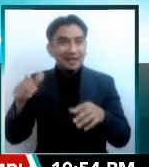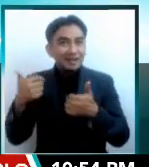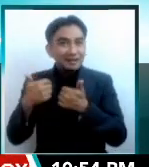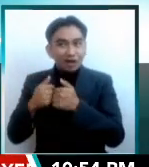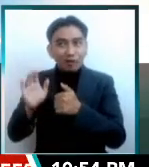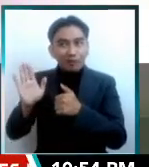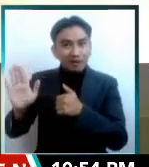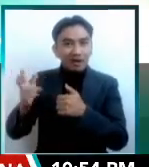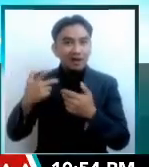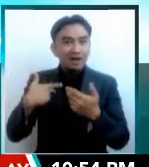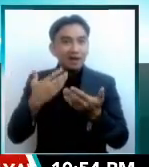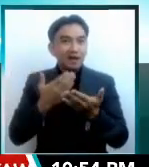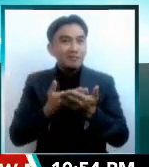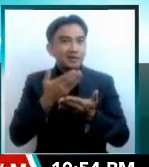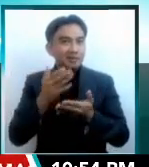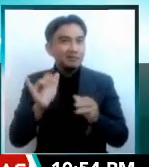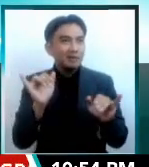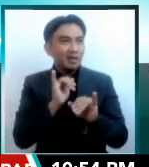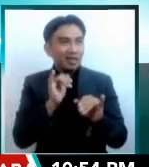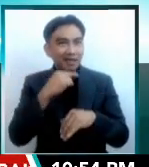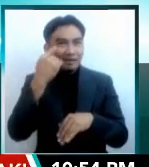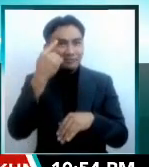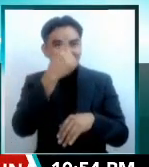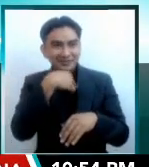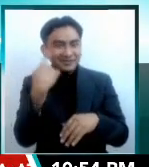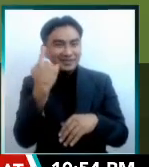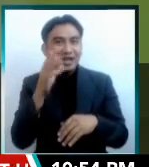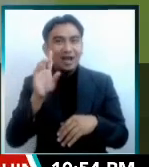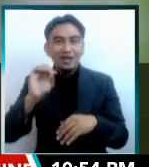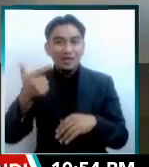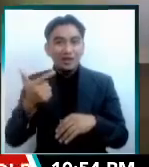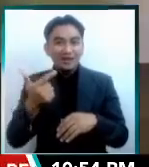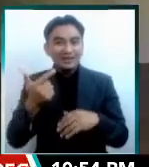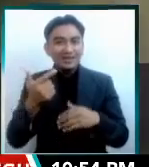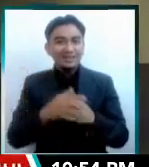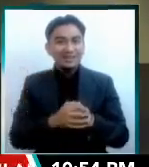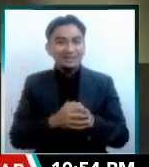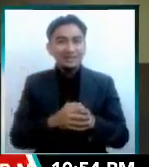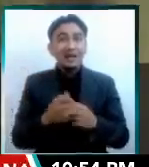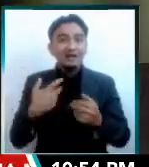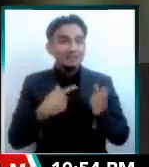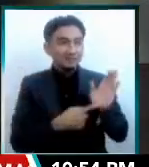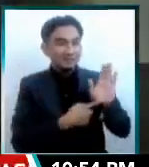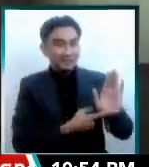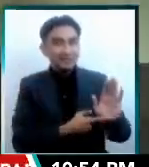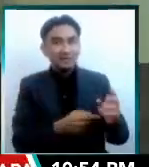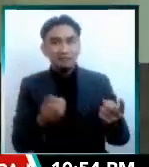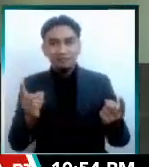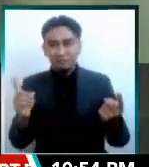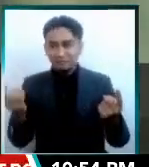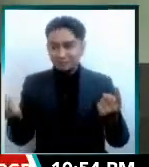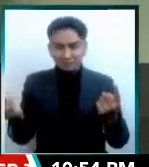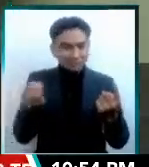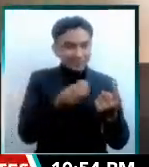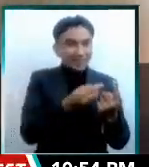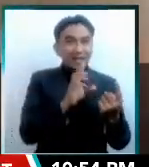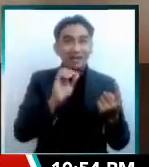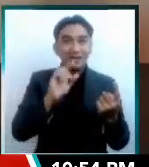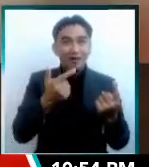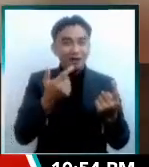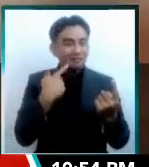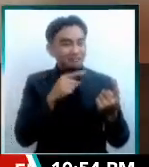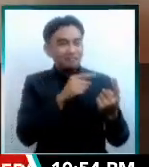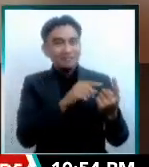toy na kamukhang kamukha ni Tickle. Asan? Nang ipakita ni na Christine at Joseph ayun yung stuffed toy kay